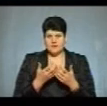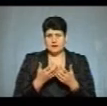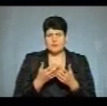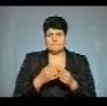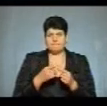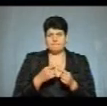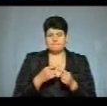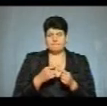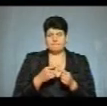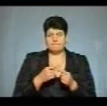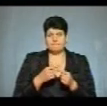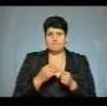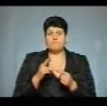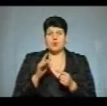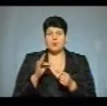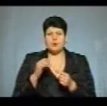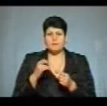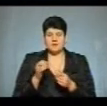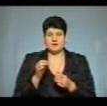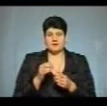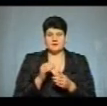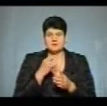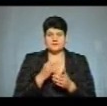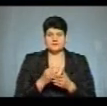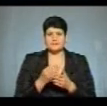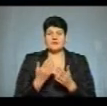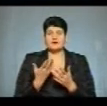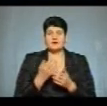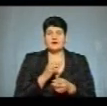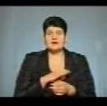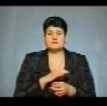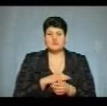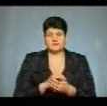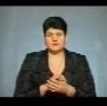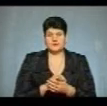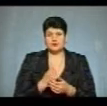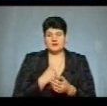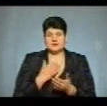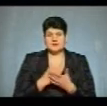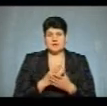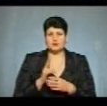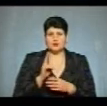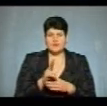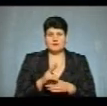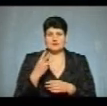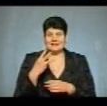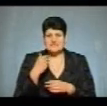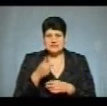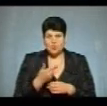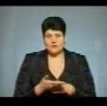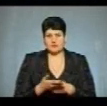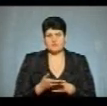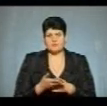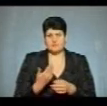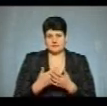пробіг додатково додому. Яка експлуатація таких тролейбусів, скільки часу? У нас є тролейбуси і по 30 років,